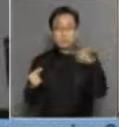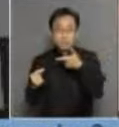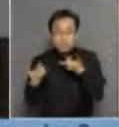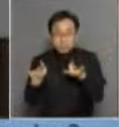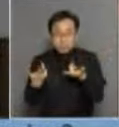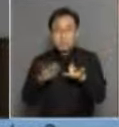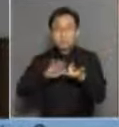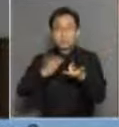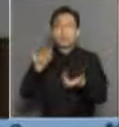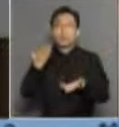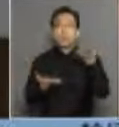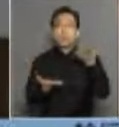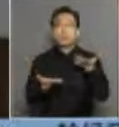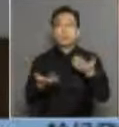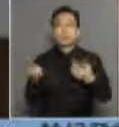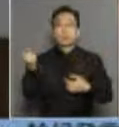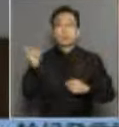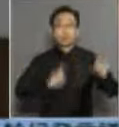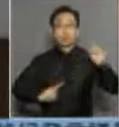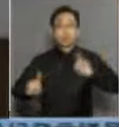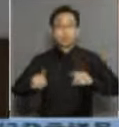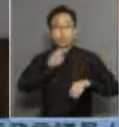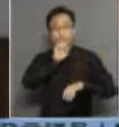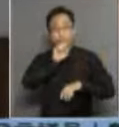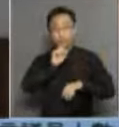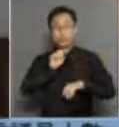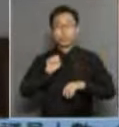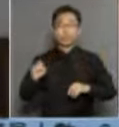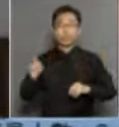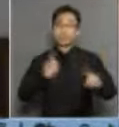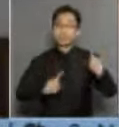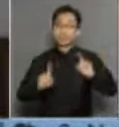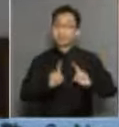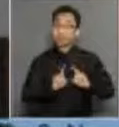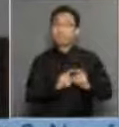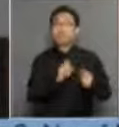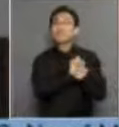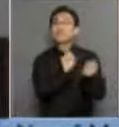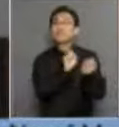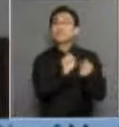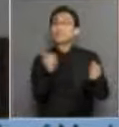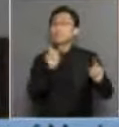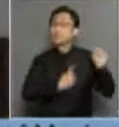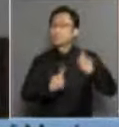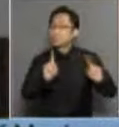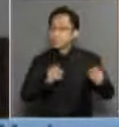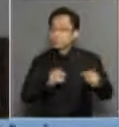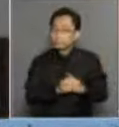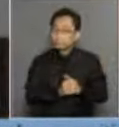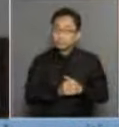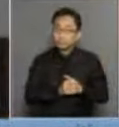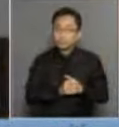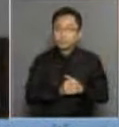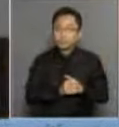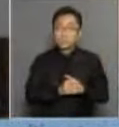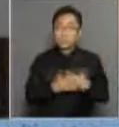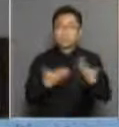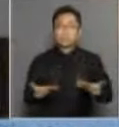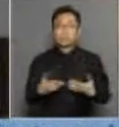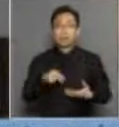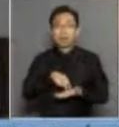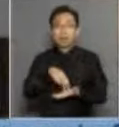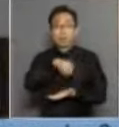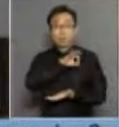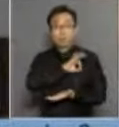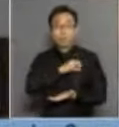的言論自由又很充分，好像我現在的言論自由呢，就充分可以發揮了，是吧？在這個議事堂上有